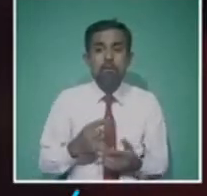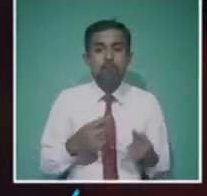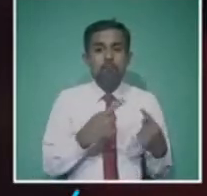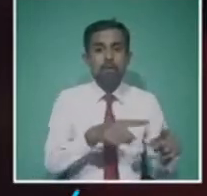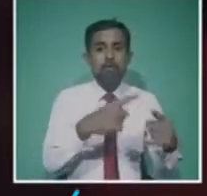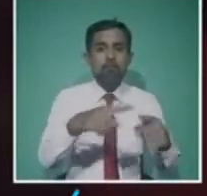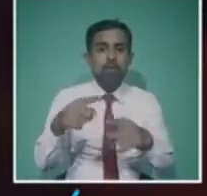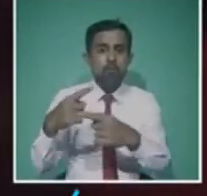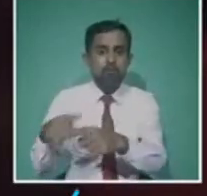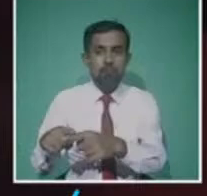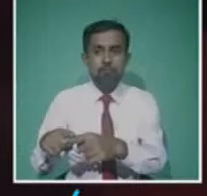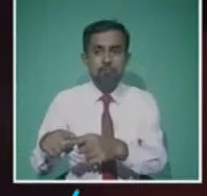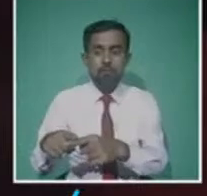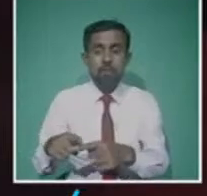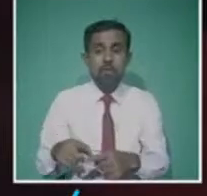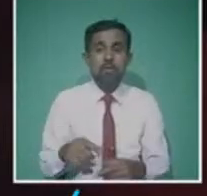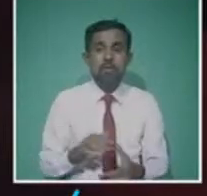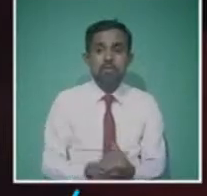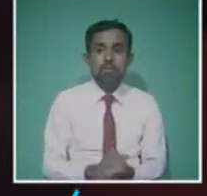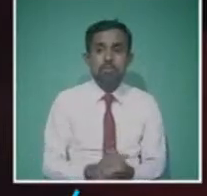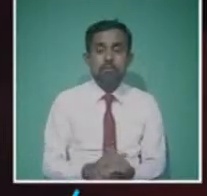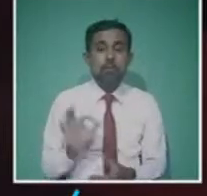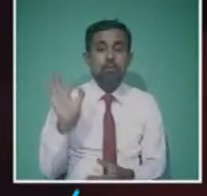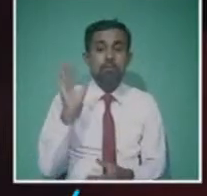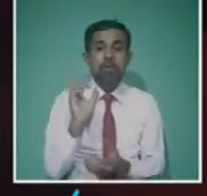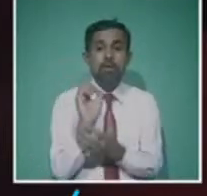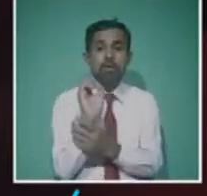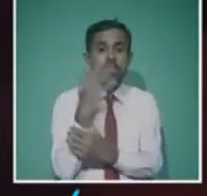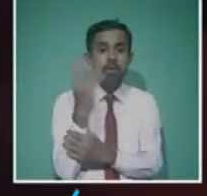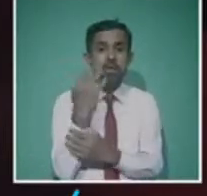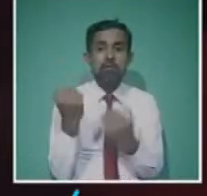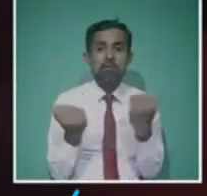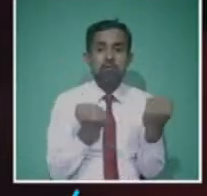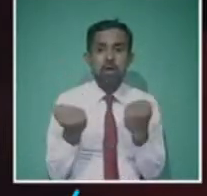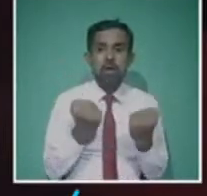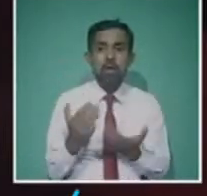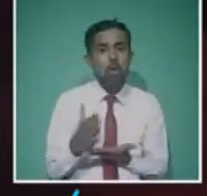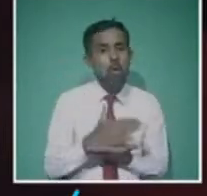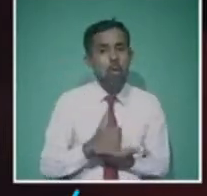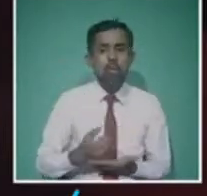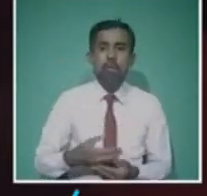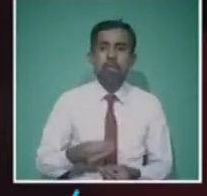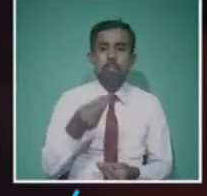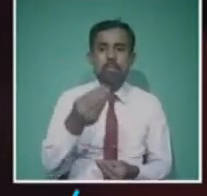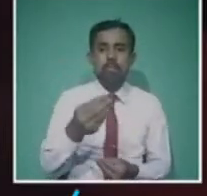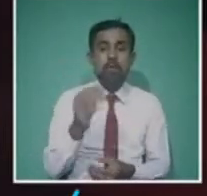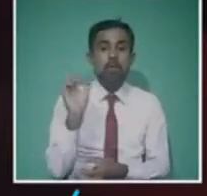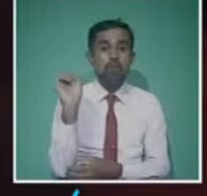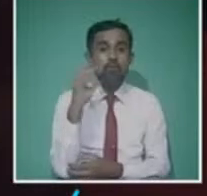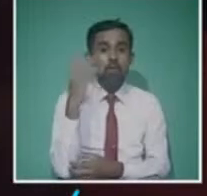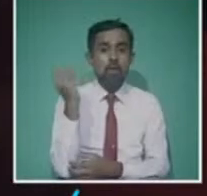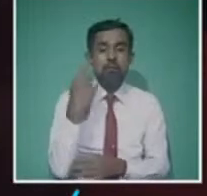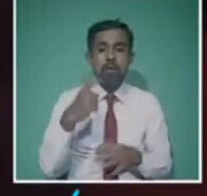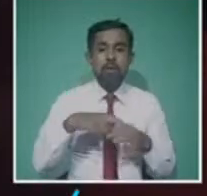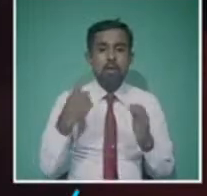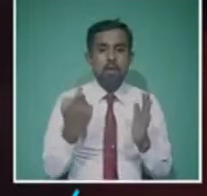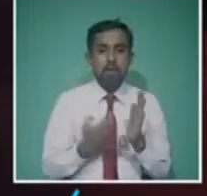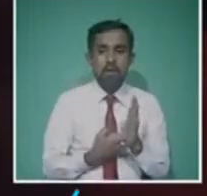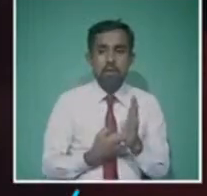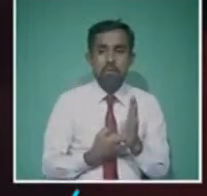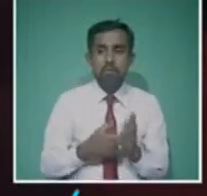wen washeen visheshayenma gilan rata walata awashya sampurna pramanaya laba denawa gilan rata walata QR kete